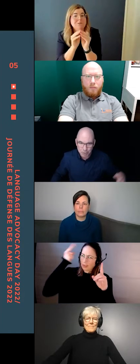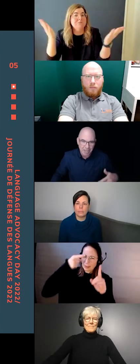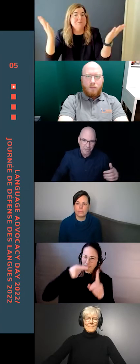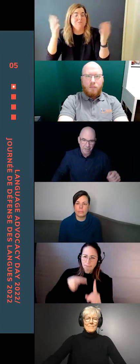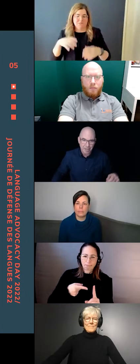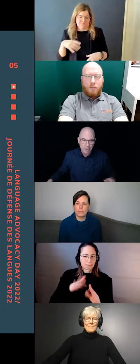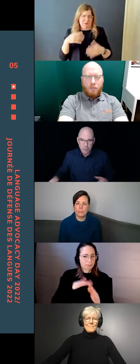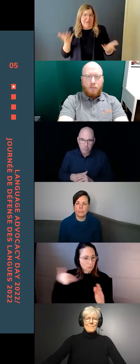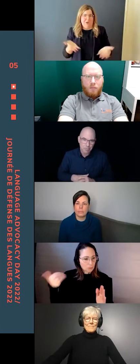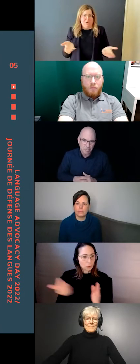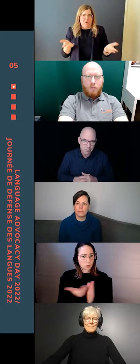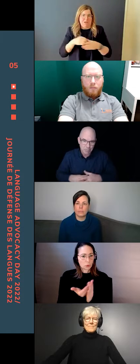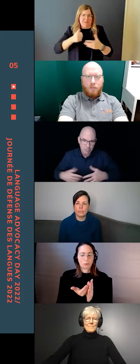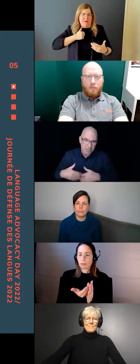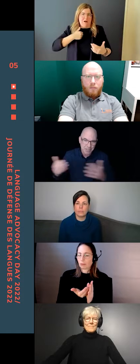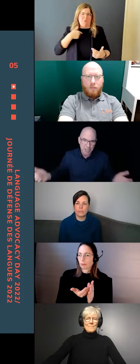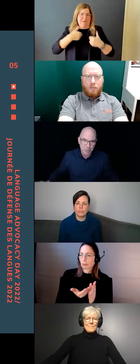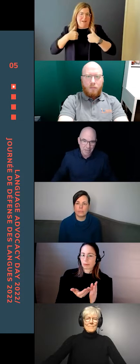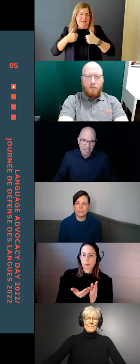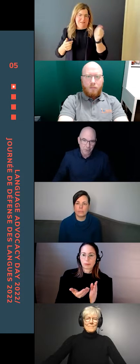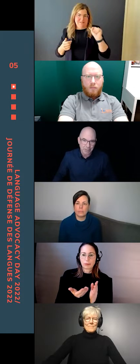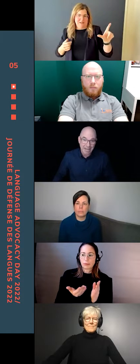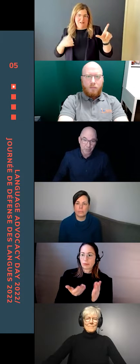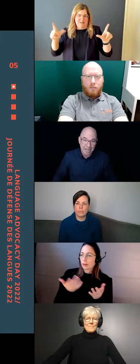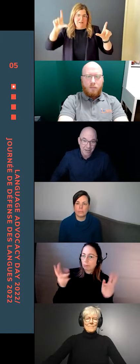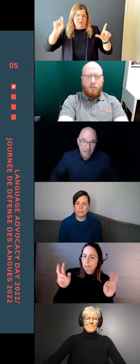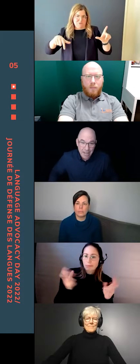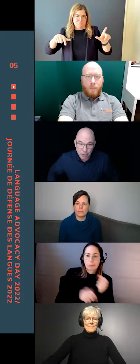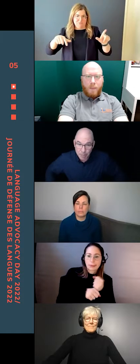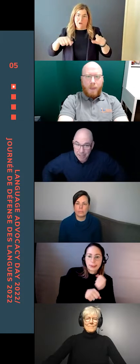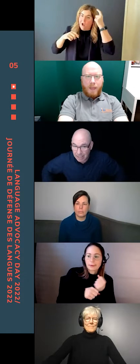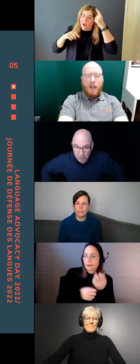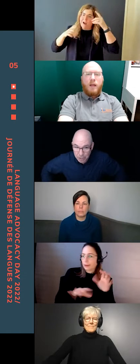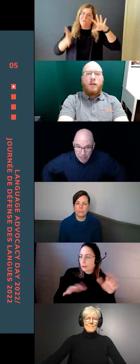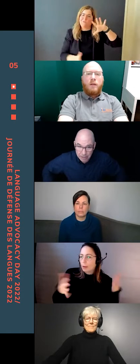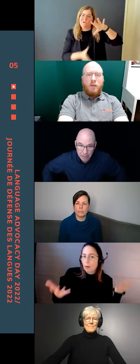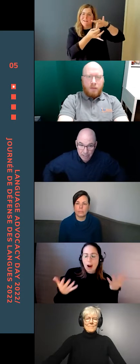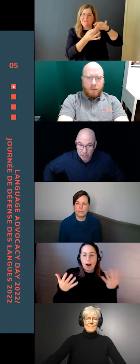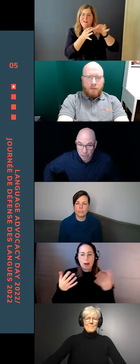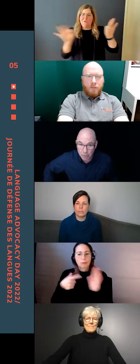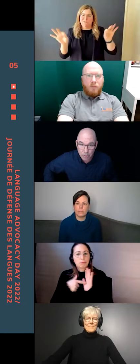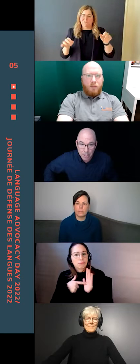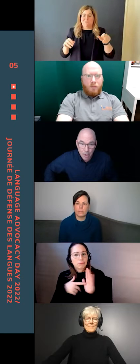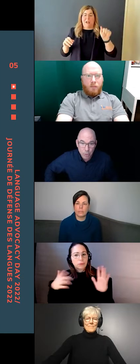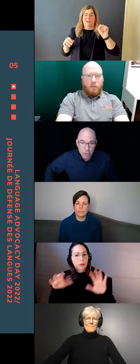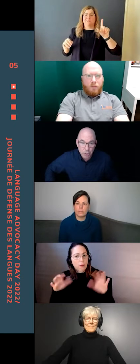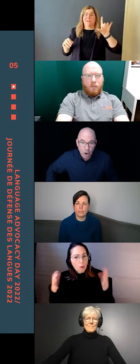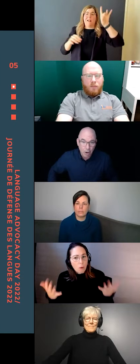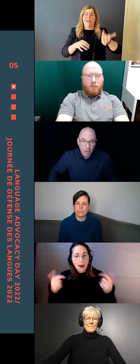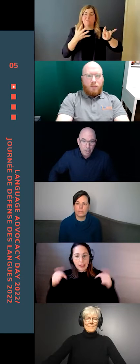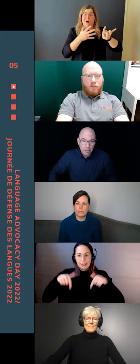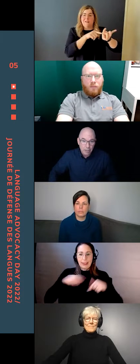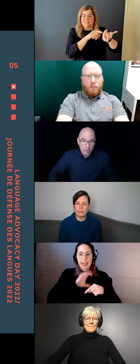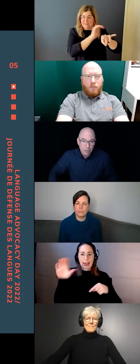Donc, j'ai tous ces objectifs. Quel type d'emploi, quelle présentation je fais.